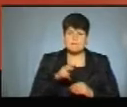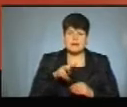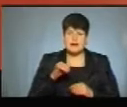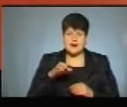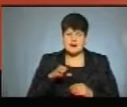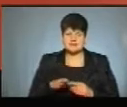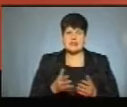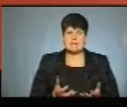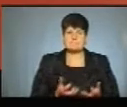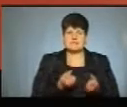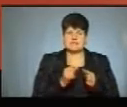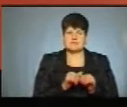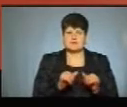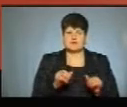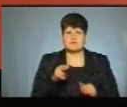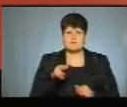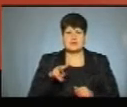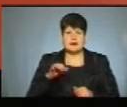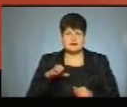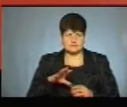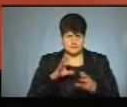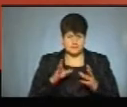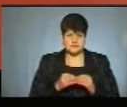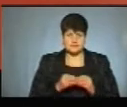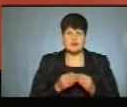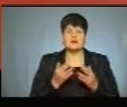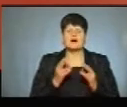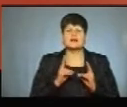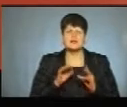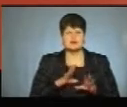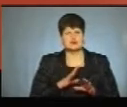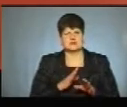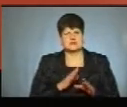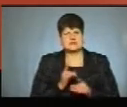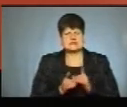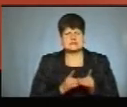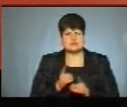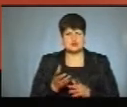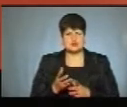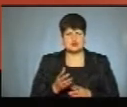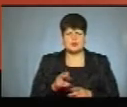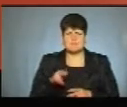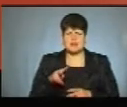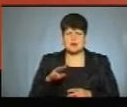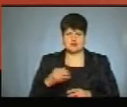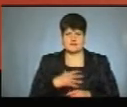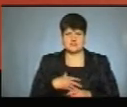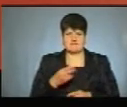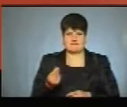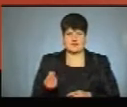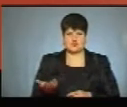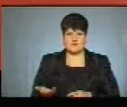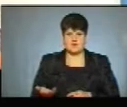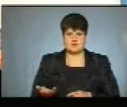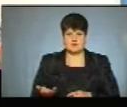інституційна підтримка розвитку Пласту в принципі. А ким були зміщені ці акценти про те, що Пласту важливіше фінансування, а не визнання?